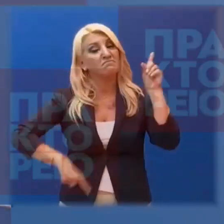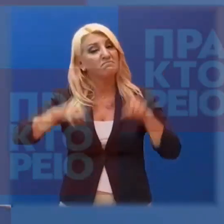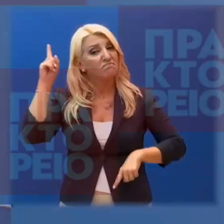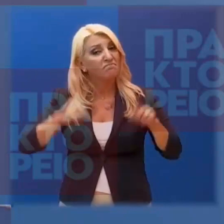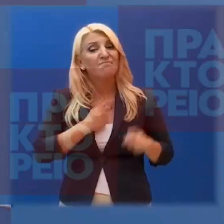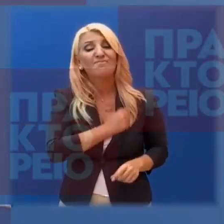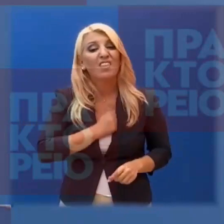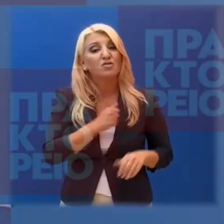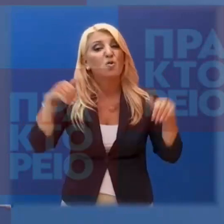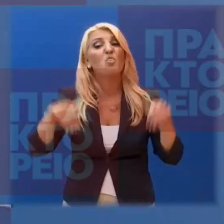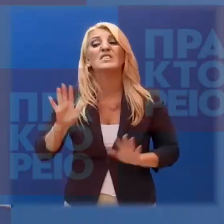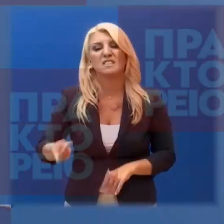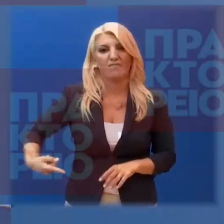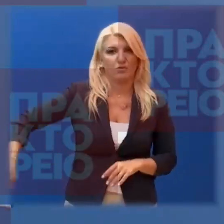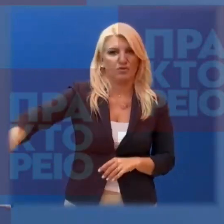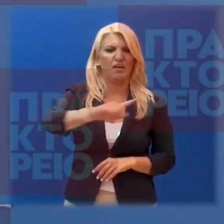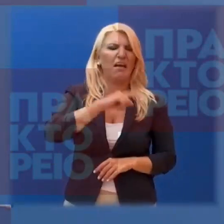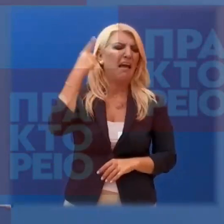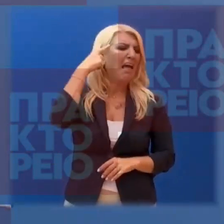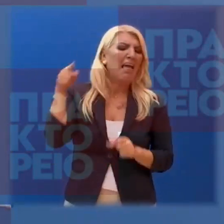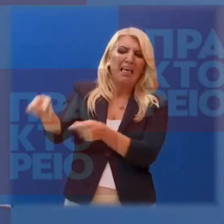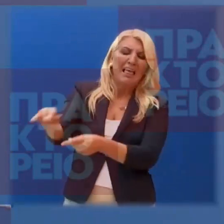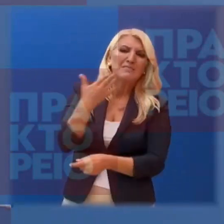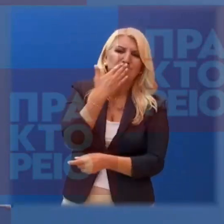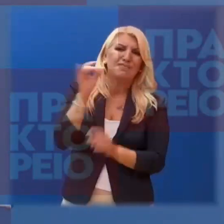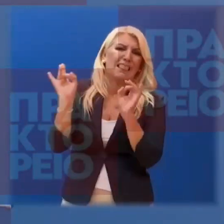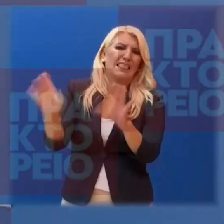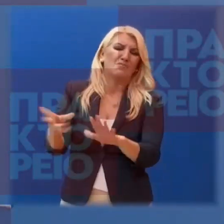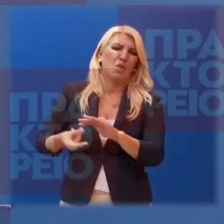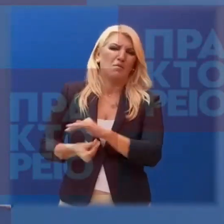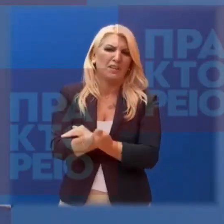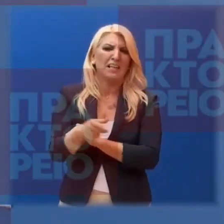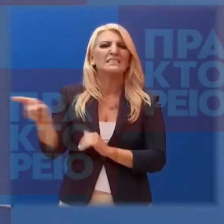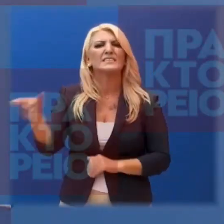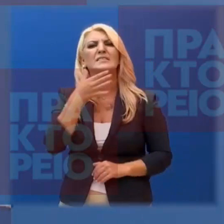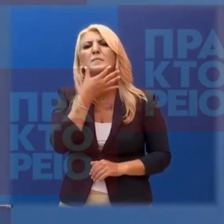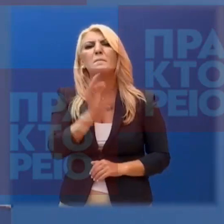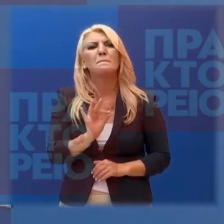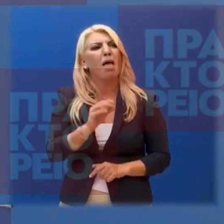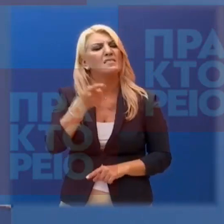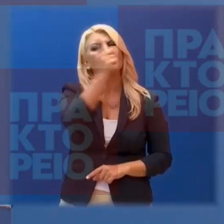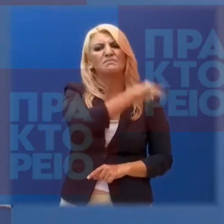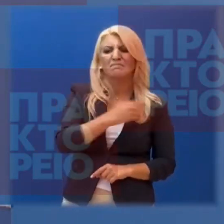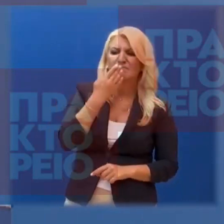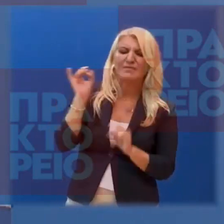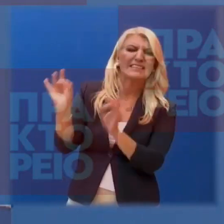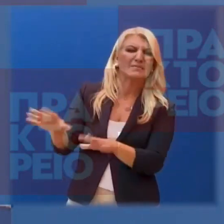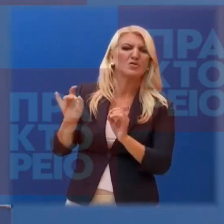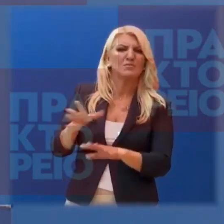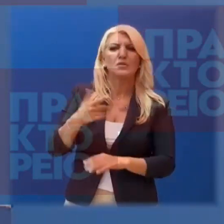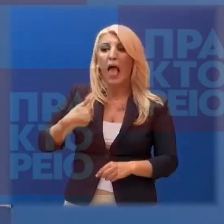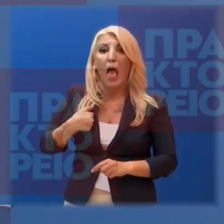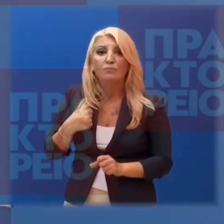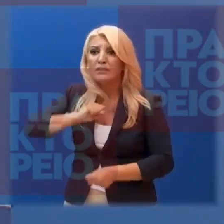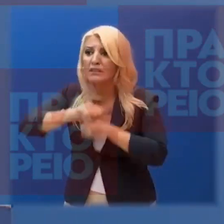δεν ψάχνουν διαβατήριο για μια καλύτερη ζωή. Αντίθετα, εκμεταλλεύονται κάθε αφορμή για να πυρπολήσουν κάθε λύση